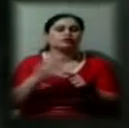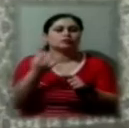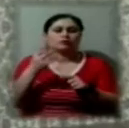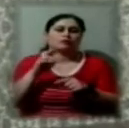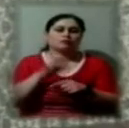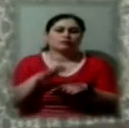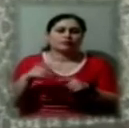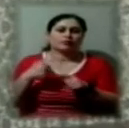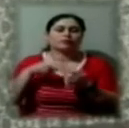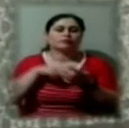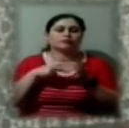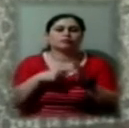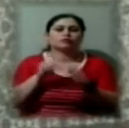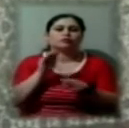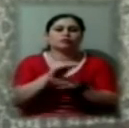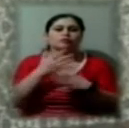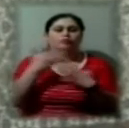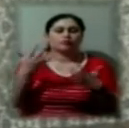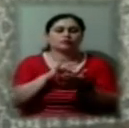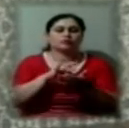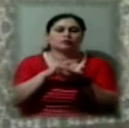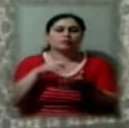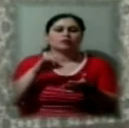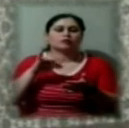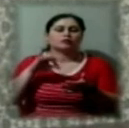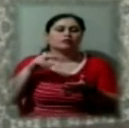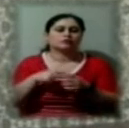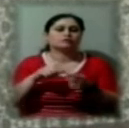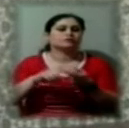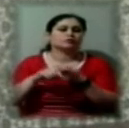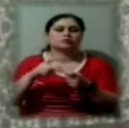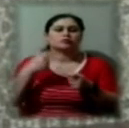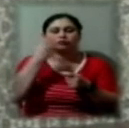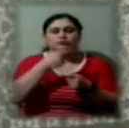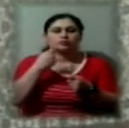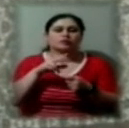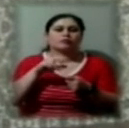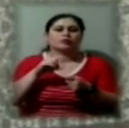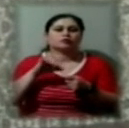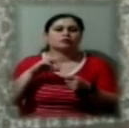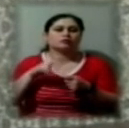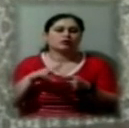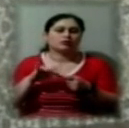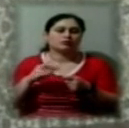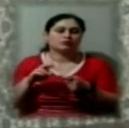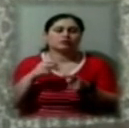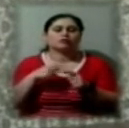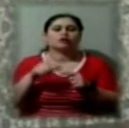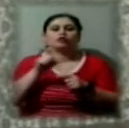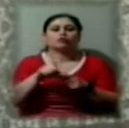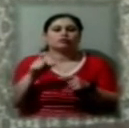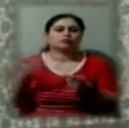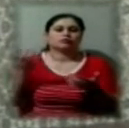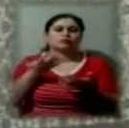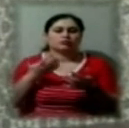скажімо так, додати більше в екскурсію матеріалів, пов'язаних із особистостями, з персоналіями, оскільки люди, які творили